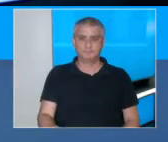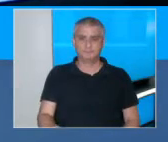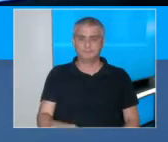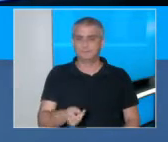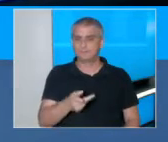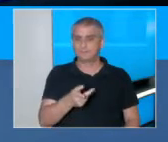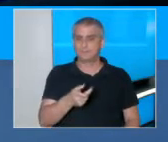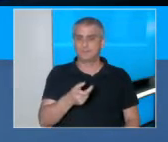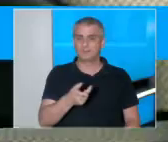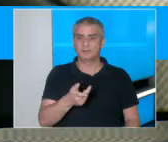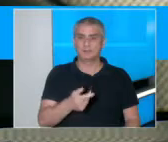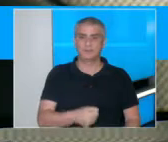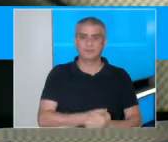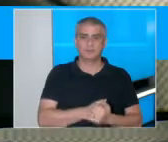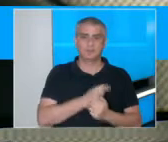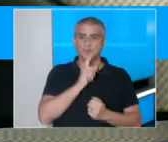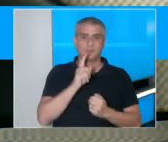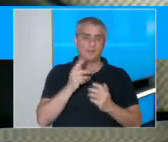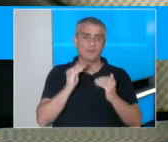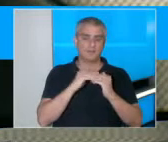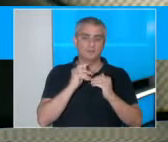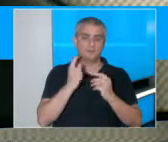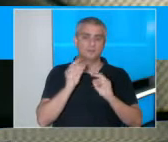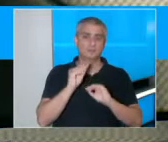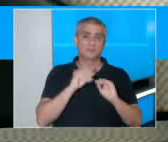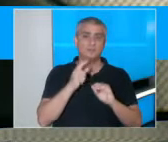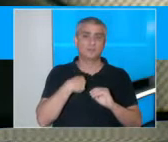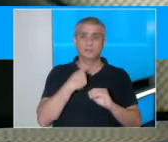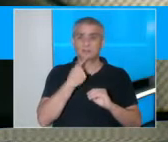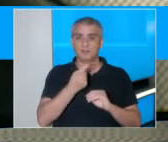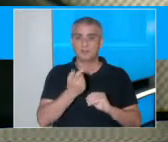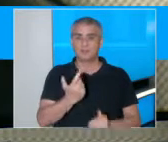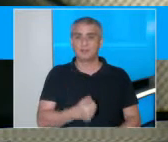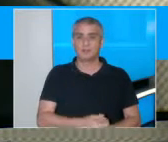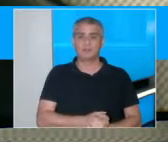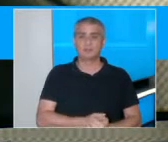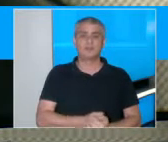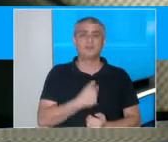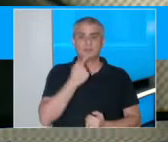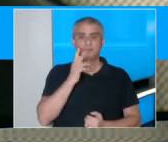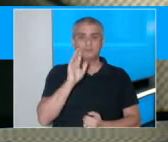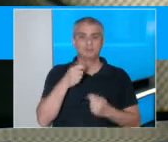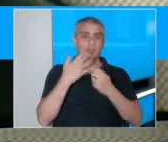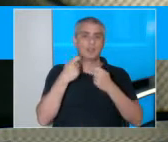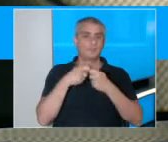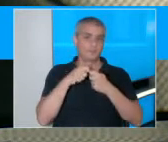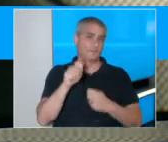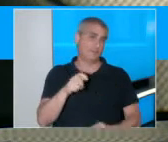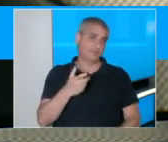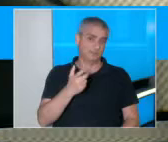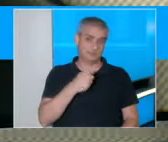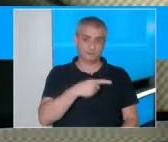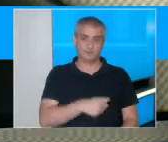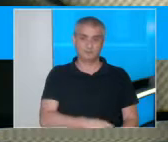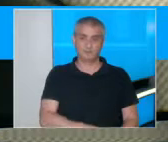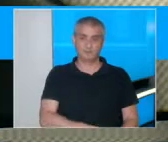המילה פילטרות, בייחוד בימים האלה, אולי לא ראויה כל כך לשימוש. הייתי אומר שיש, כן, הייתי אומר שיש ח"כים... השבוע עם יוסף